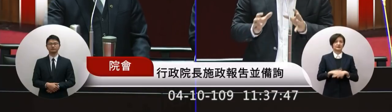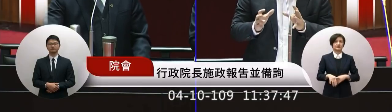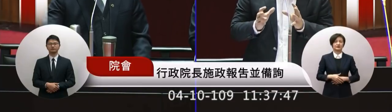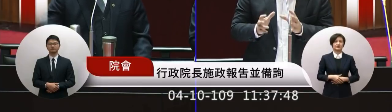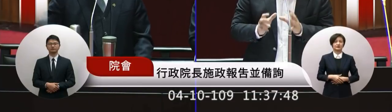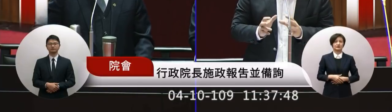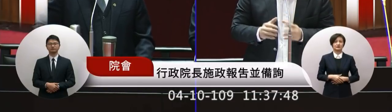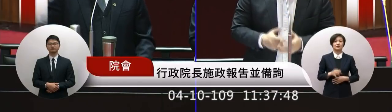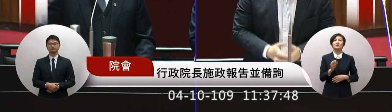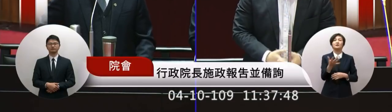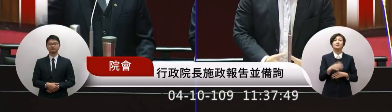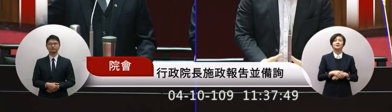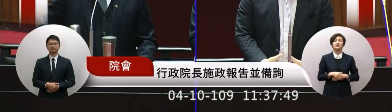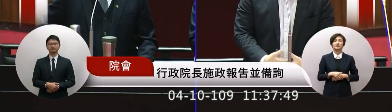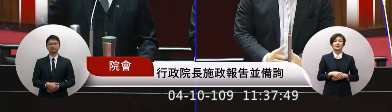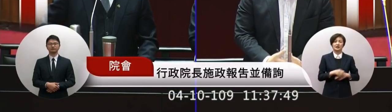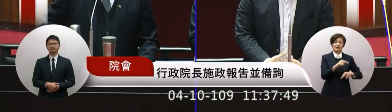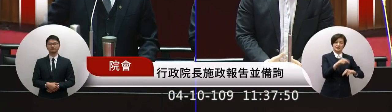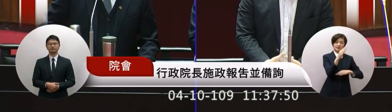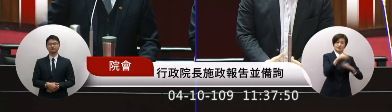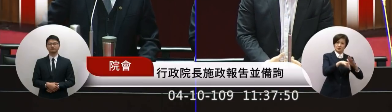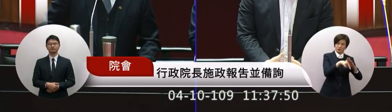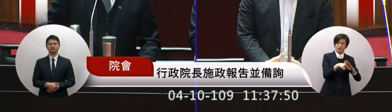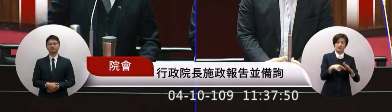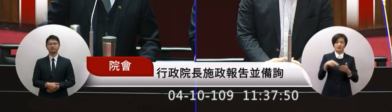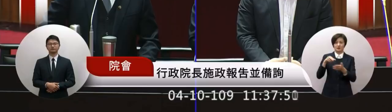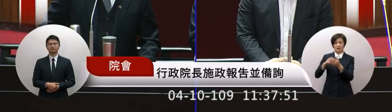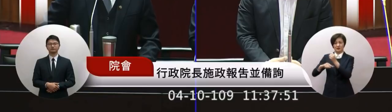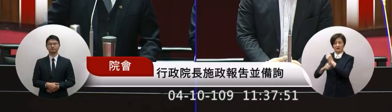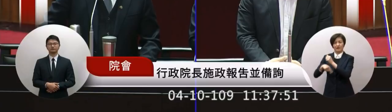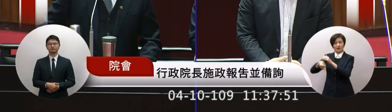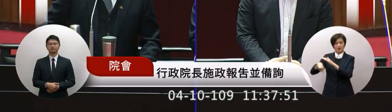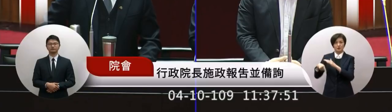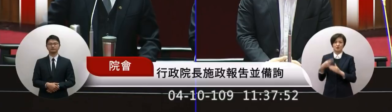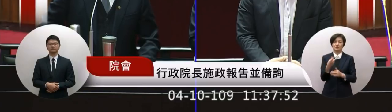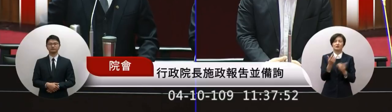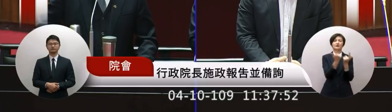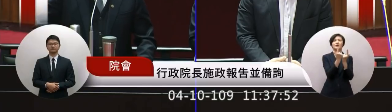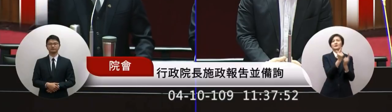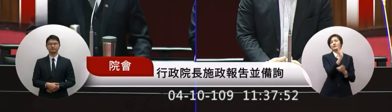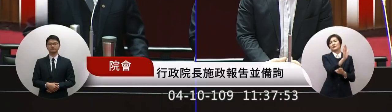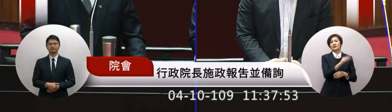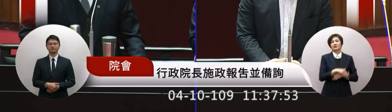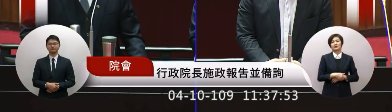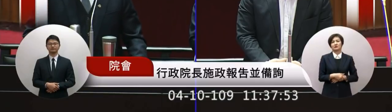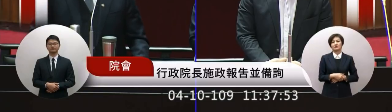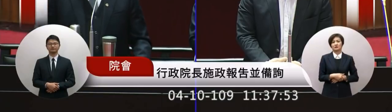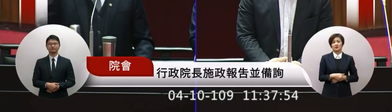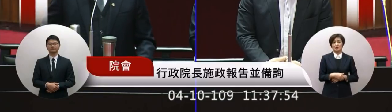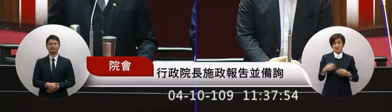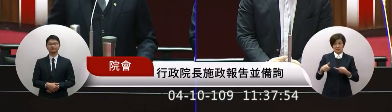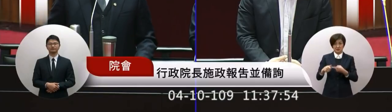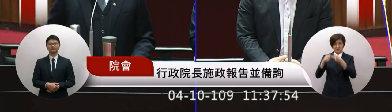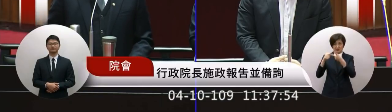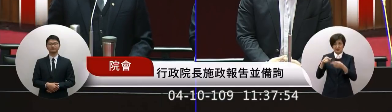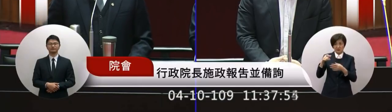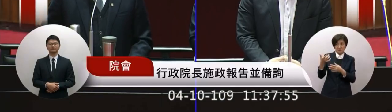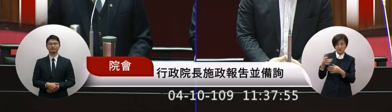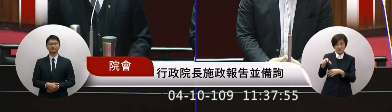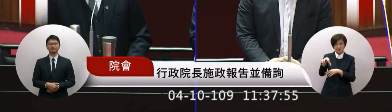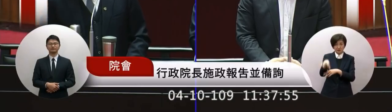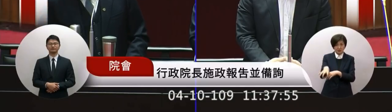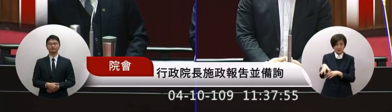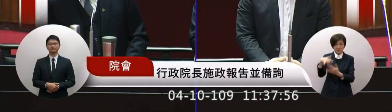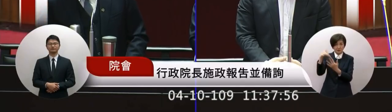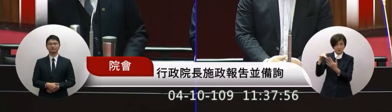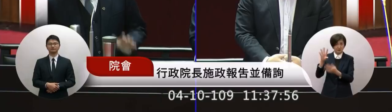是因为咱行政立法的部门拢伫台北啦，咱讲有第二个实体的地点来做闭源吼，幽闭的部分。